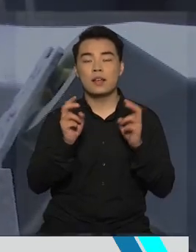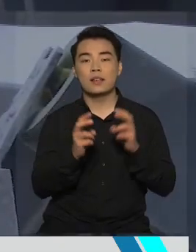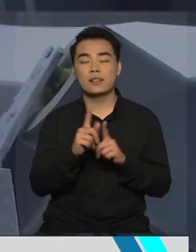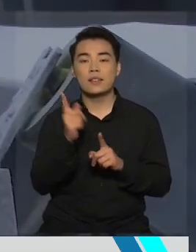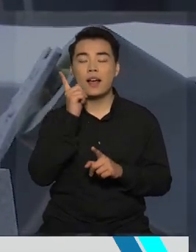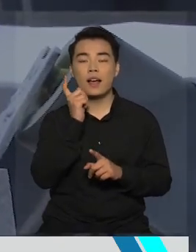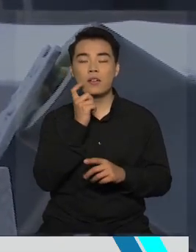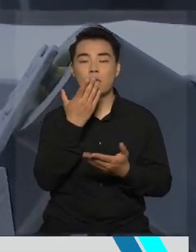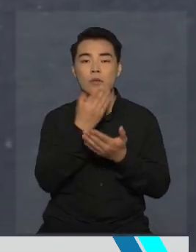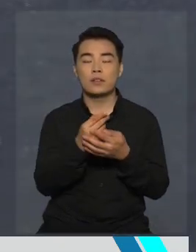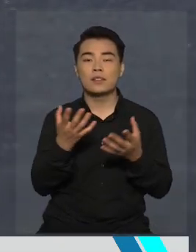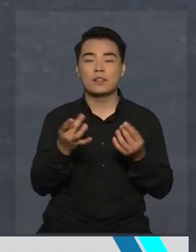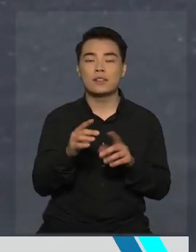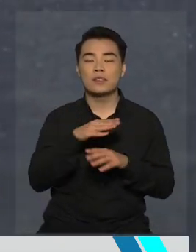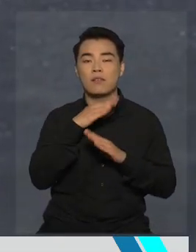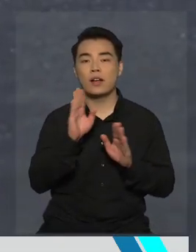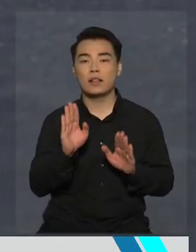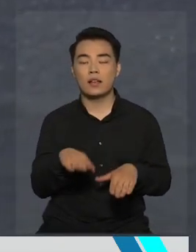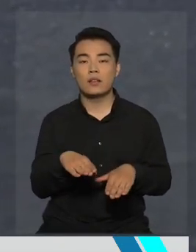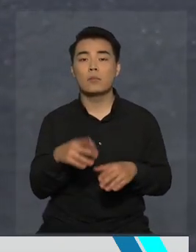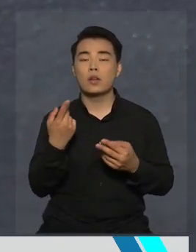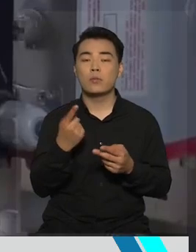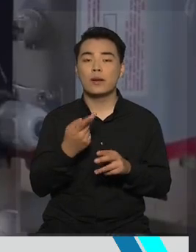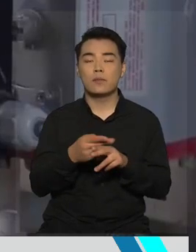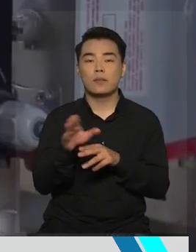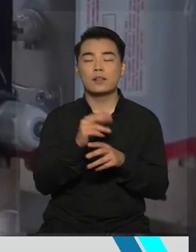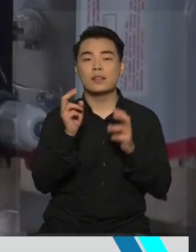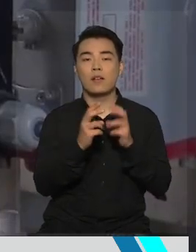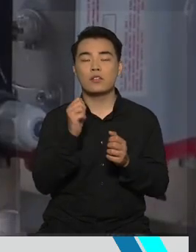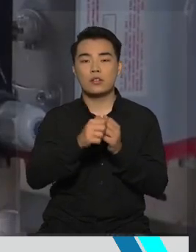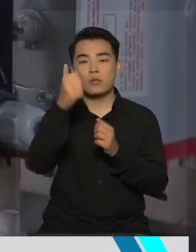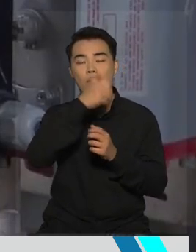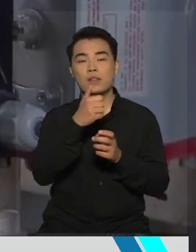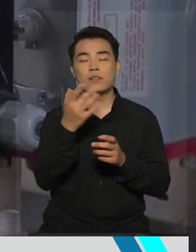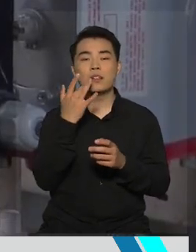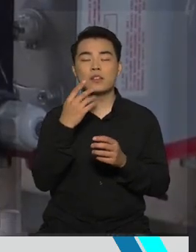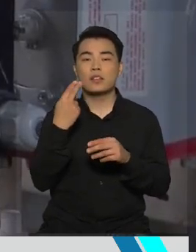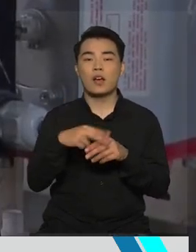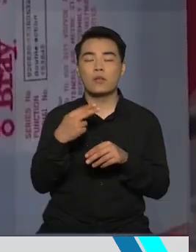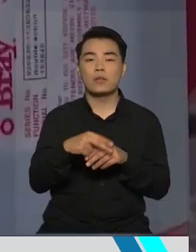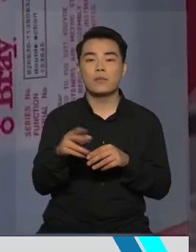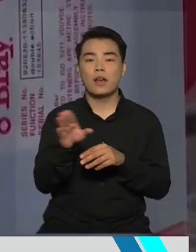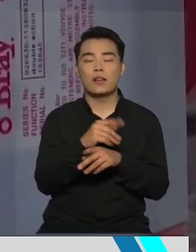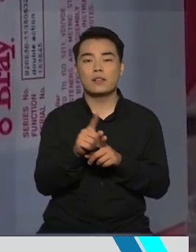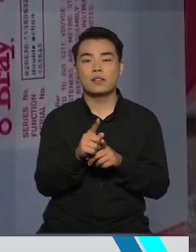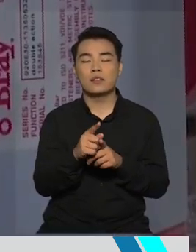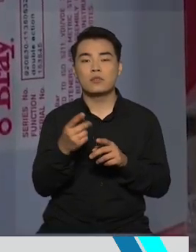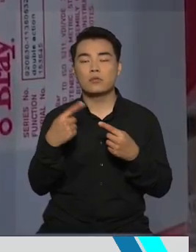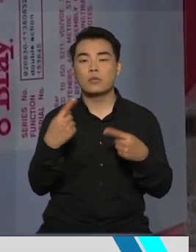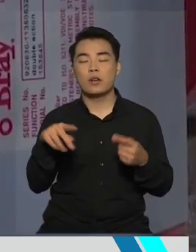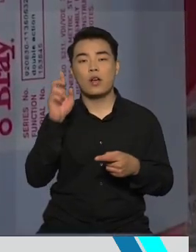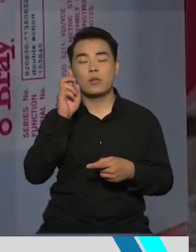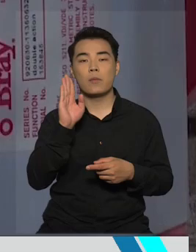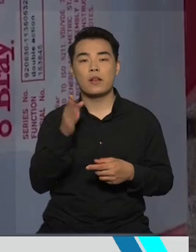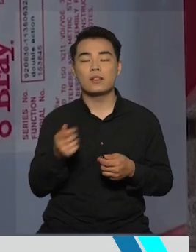сахара собственного сырья все равно недостаточно. Поэтому заводы ежегодно дополнительно закупают сырец из третьих стран. К